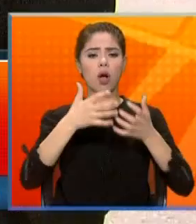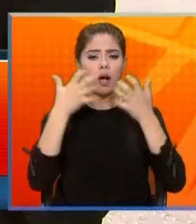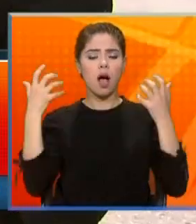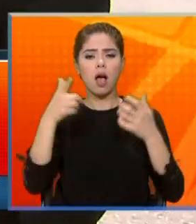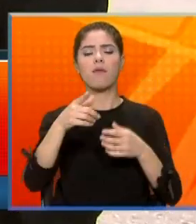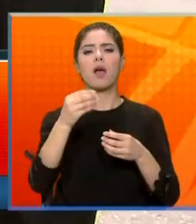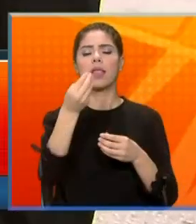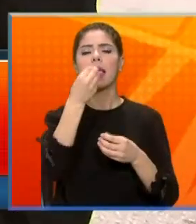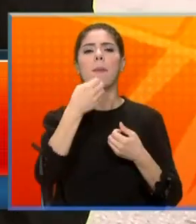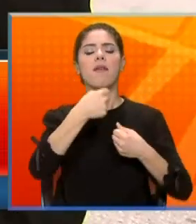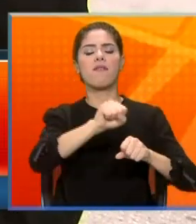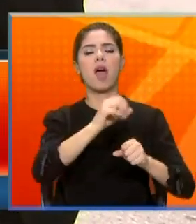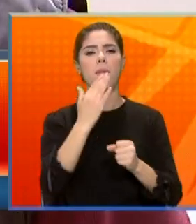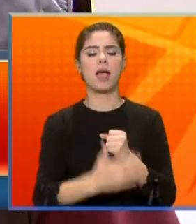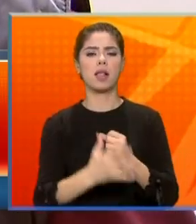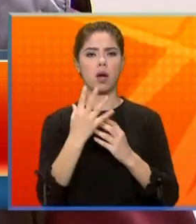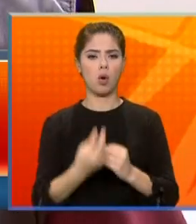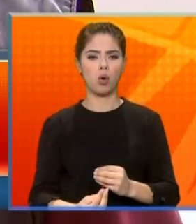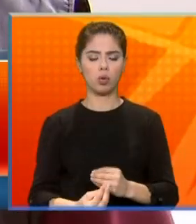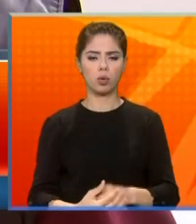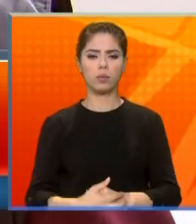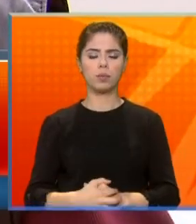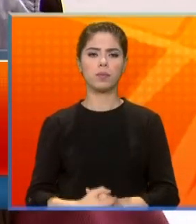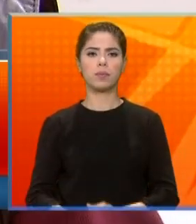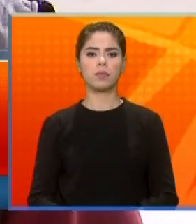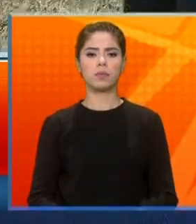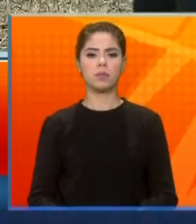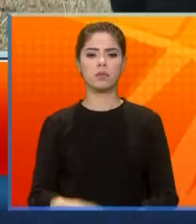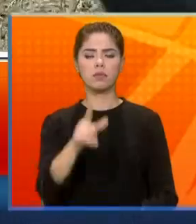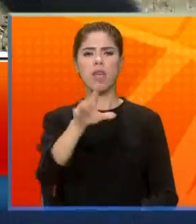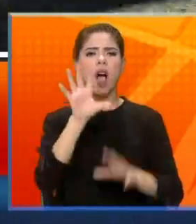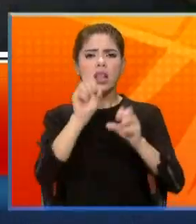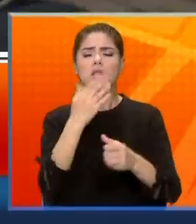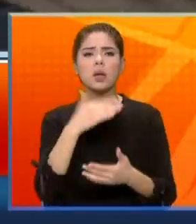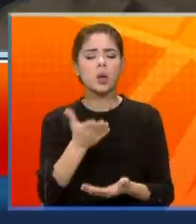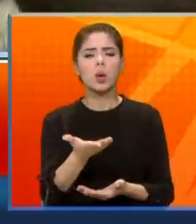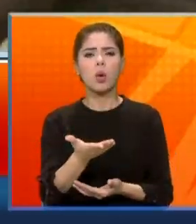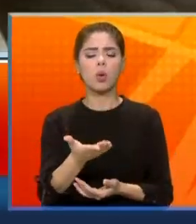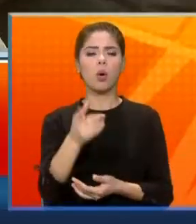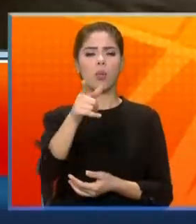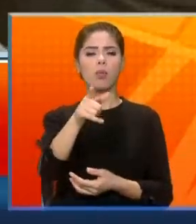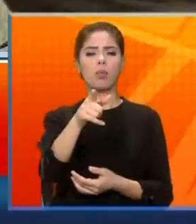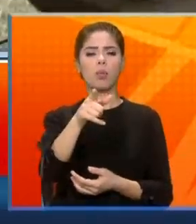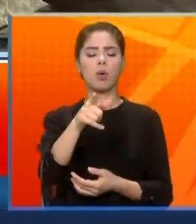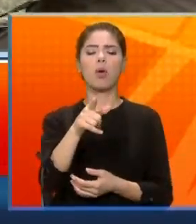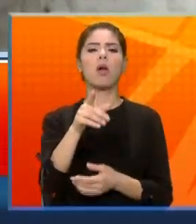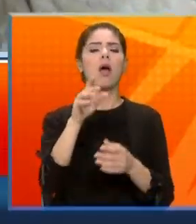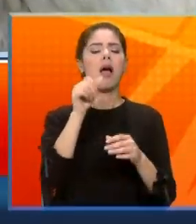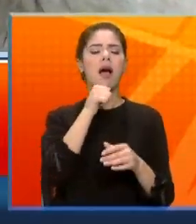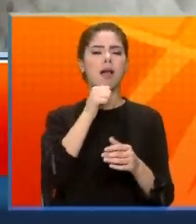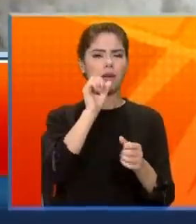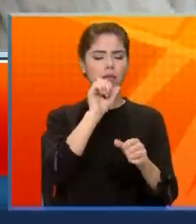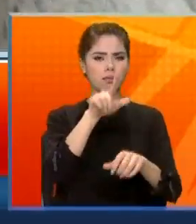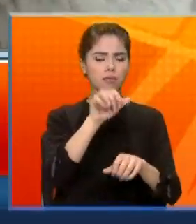yasakladı. İnsanlarımız duyarlı olması lazım. Yani hiç kimse bir zarar, bir ısırmaları yok yani. Geçtiğimiz hafta yakalanan zanlı adli kontrol